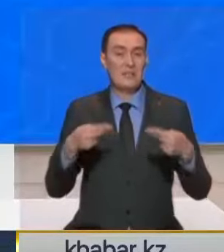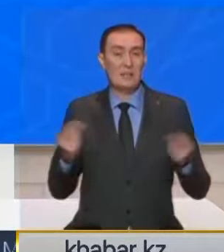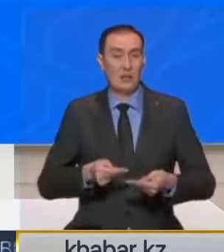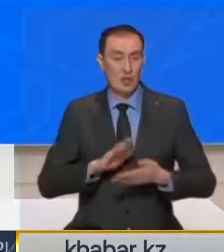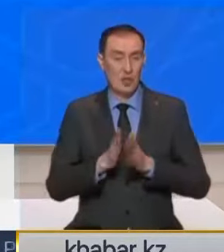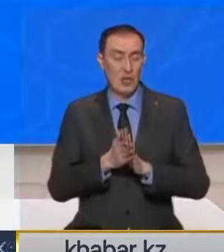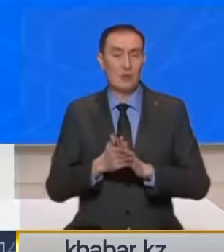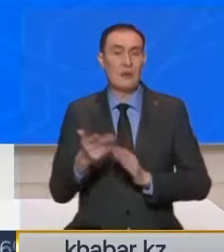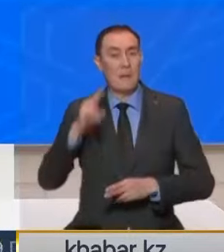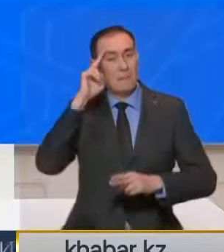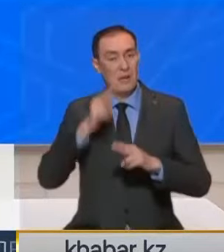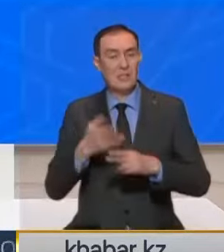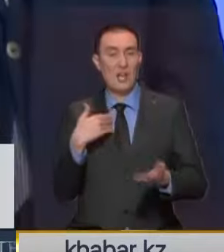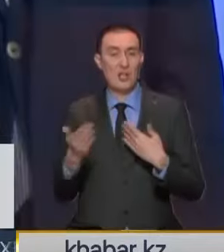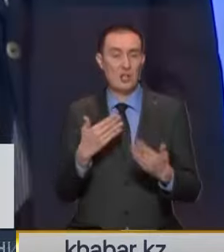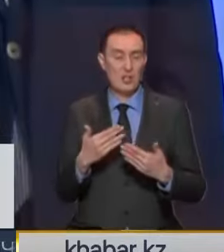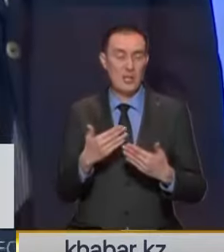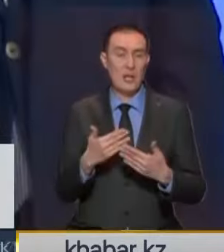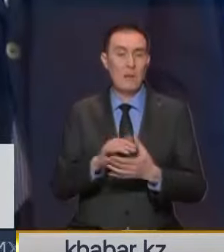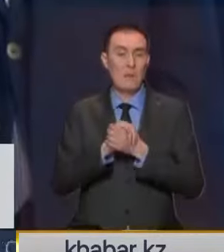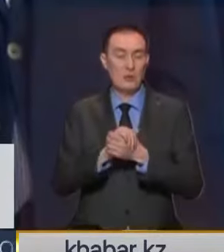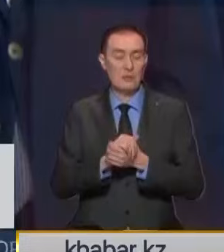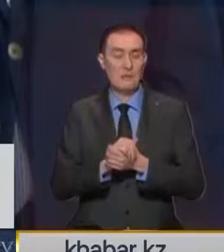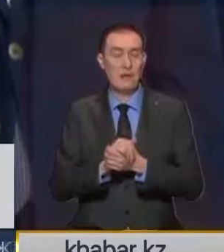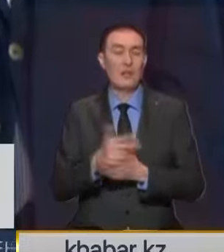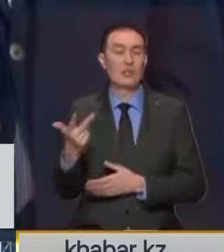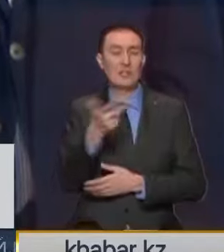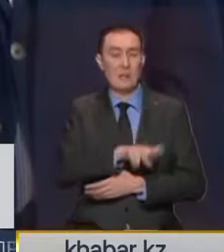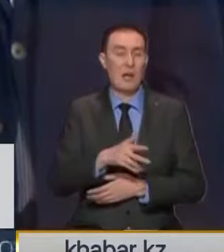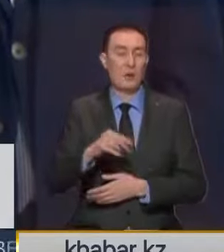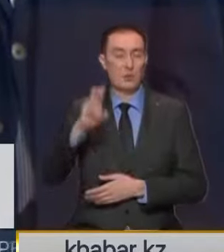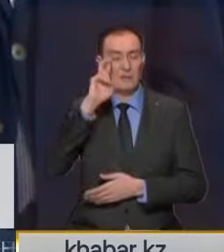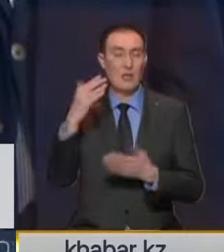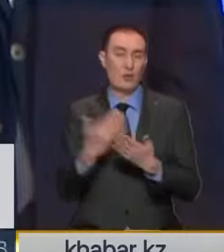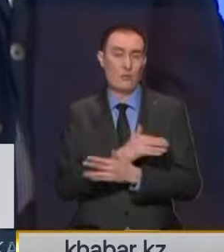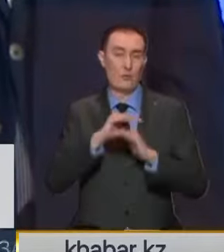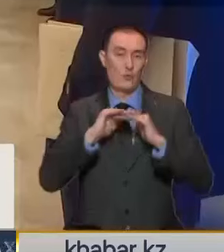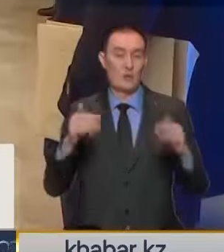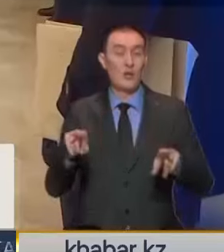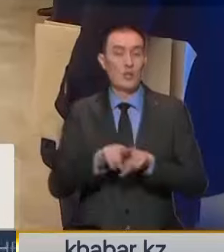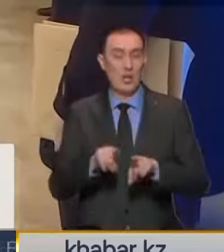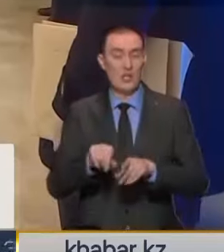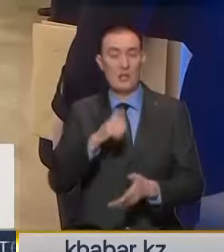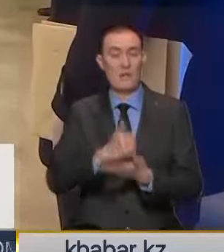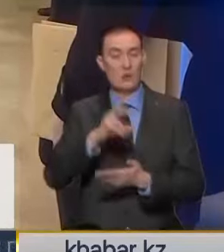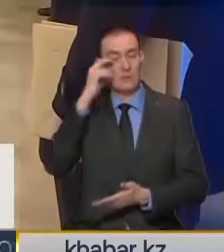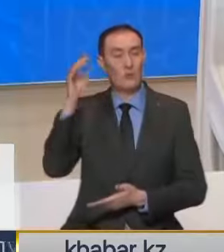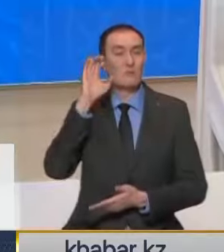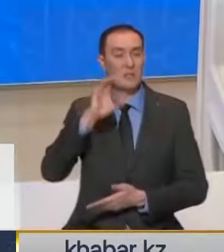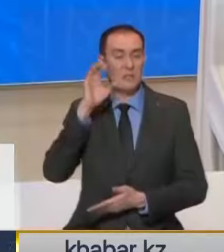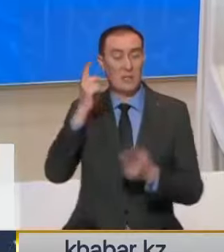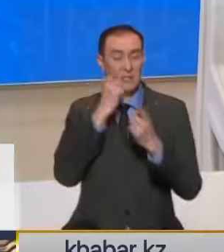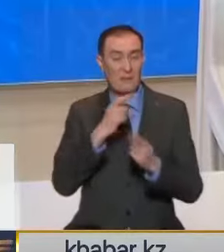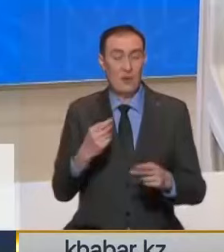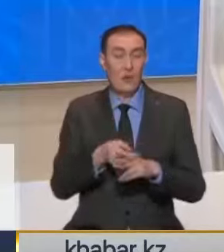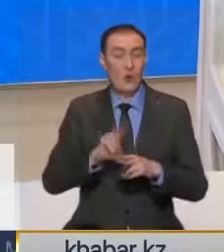соглашение выводит братские отношения и стратегическое партнерство между тремя странами на новый уровень. Кроме того, глава государства Узбекистана заявил,